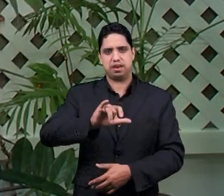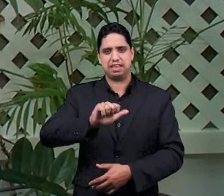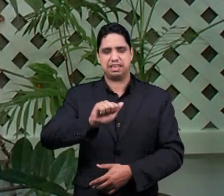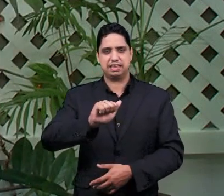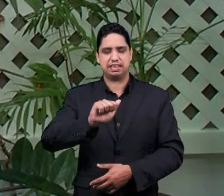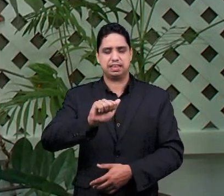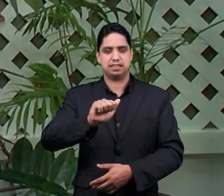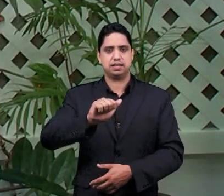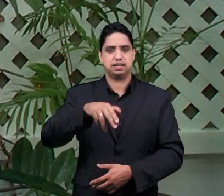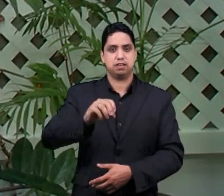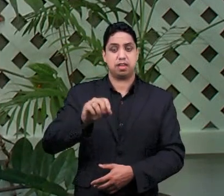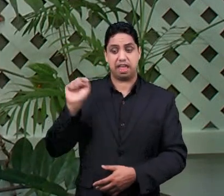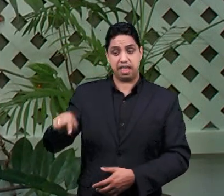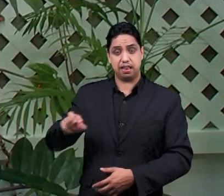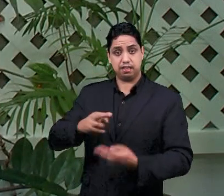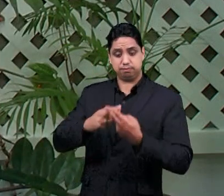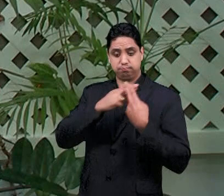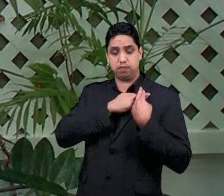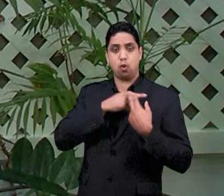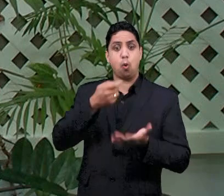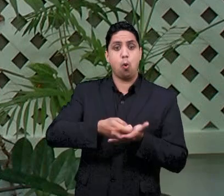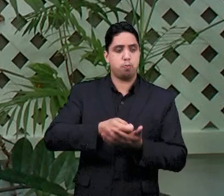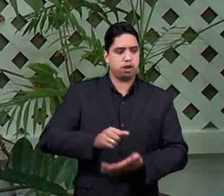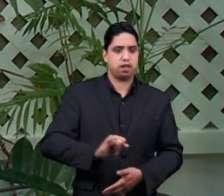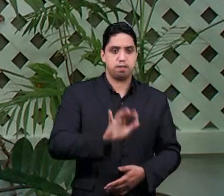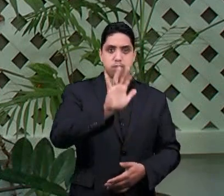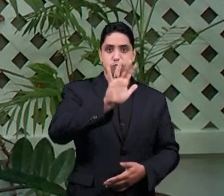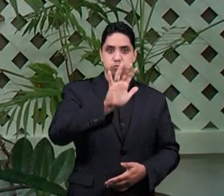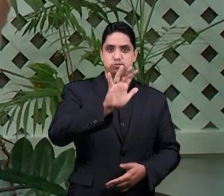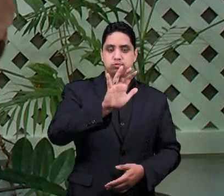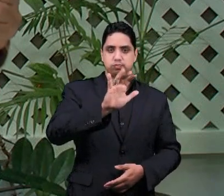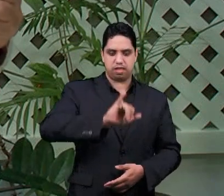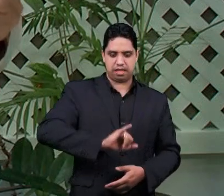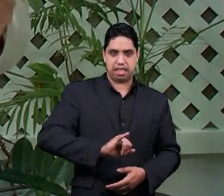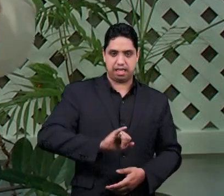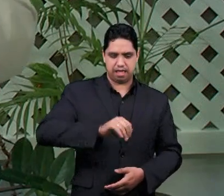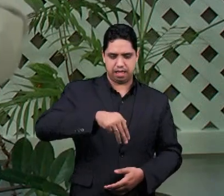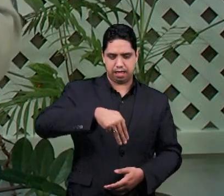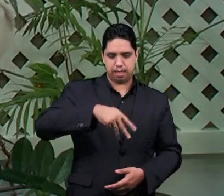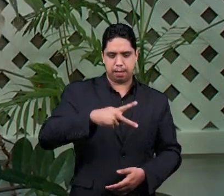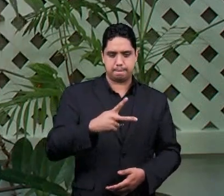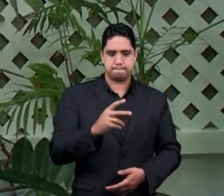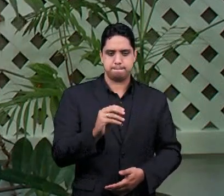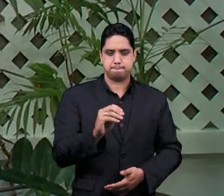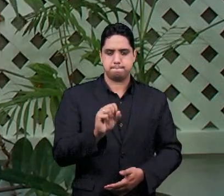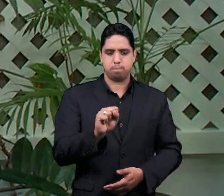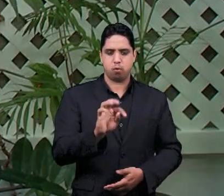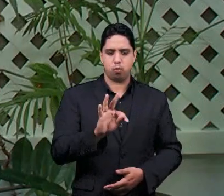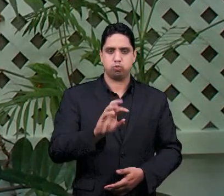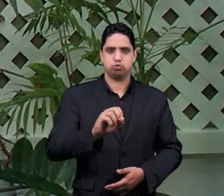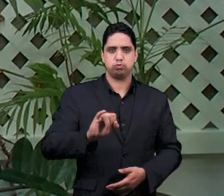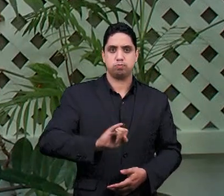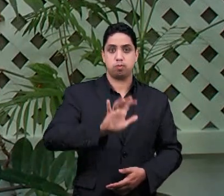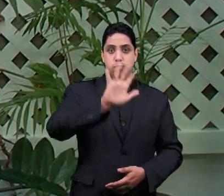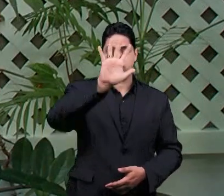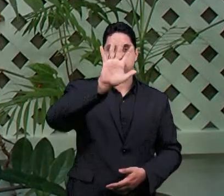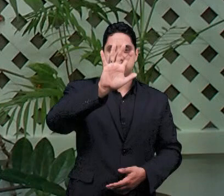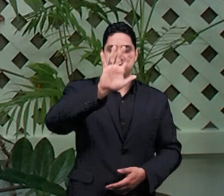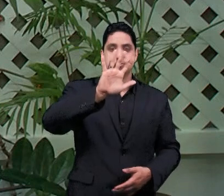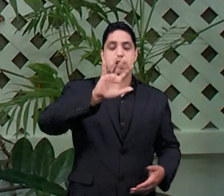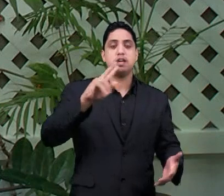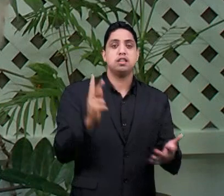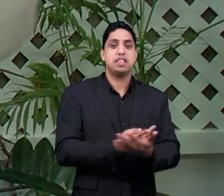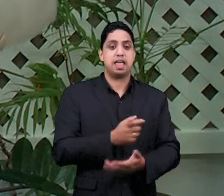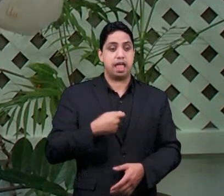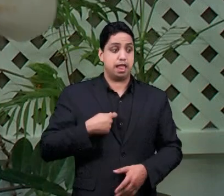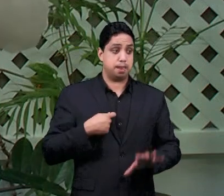publicains. Donc, c'était un homme responsable par les impôts. Il prenait les impôts, il gardait une